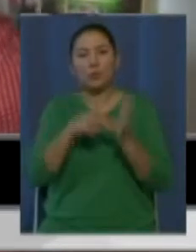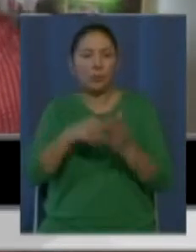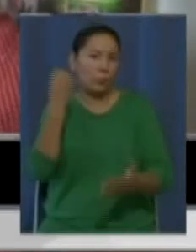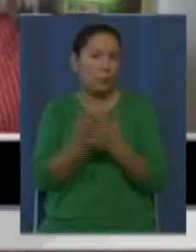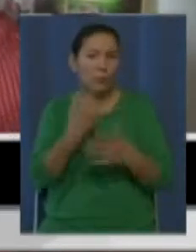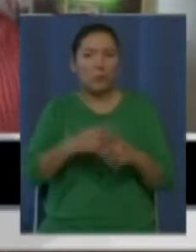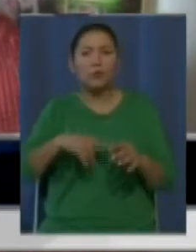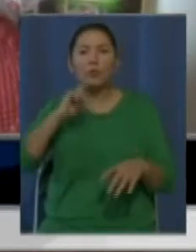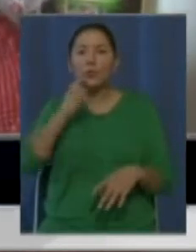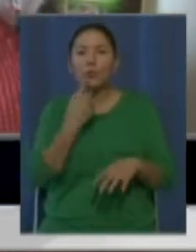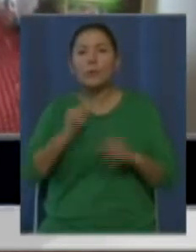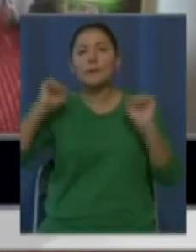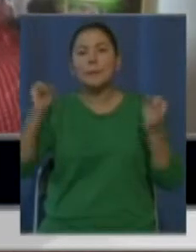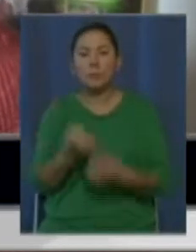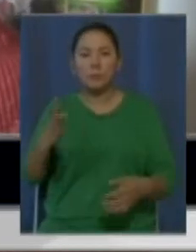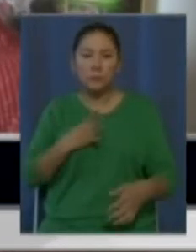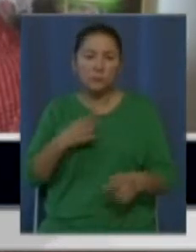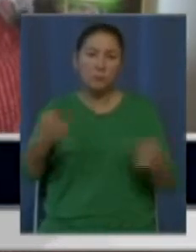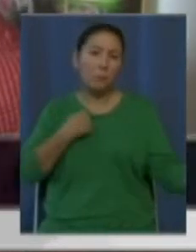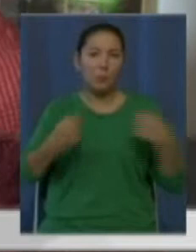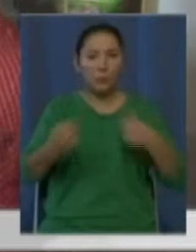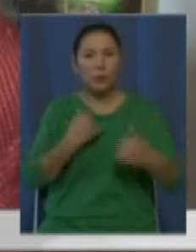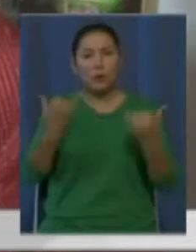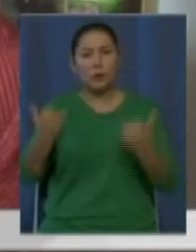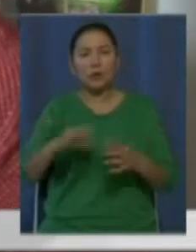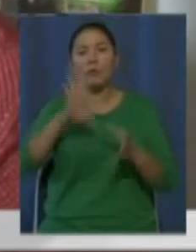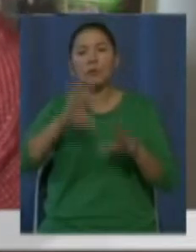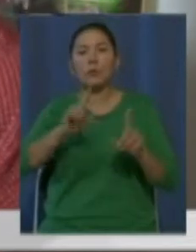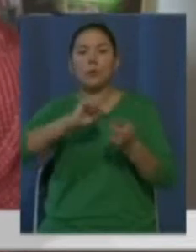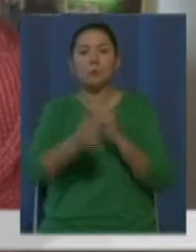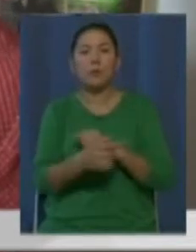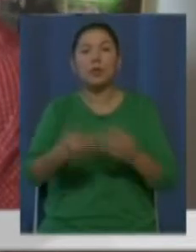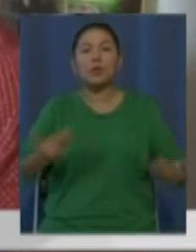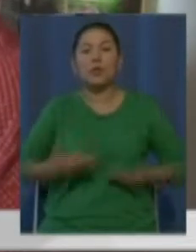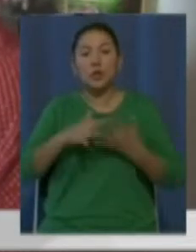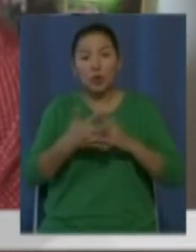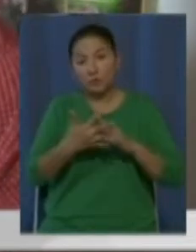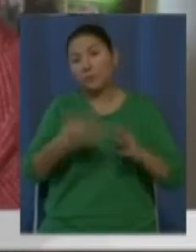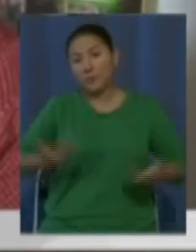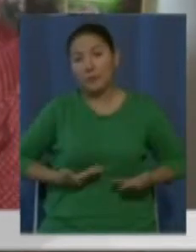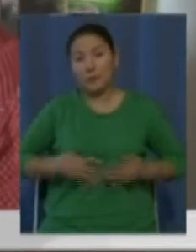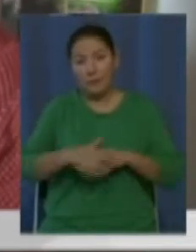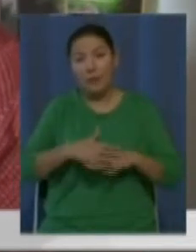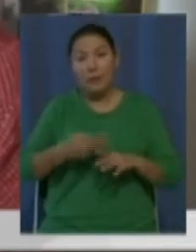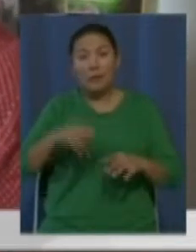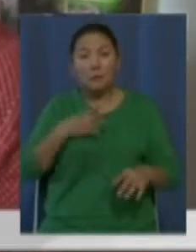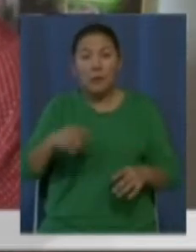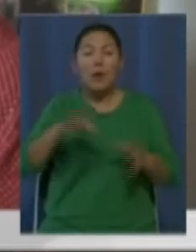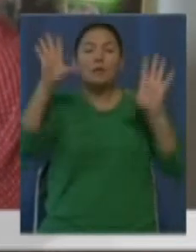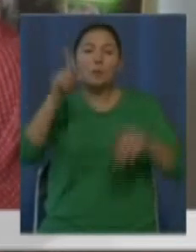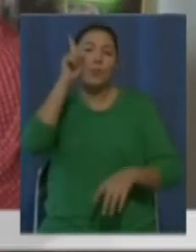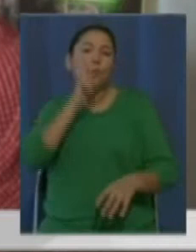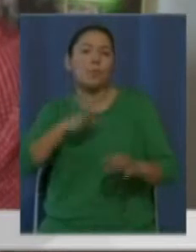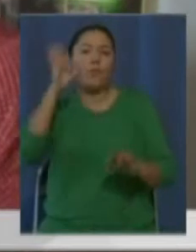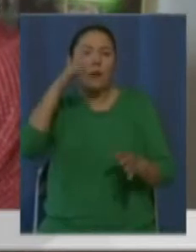бір жылдан да астығы болады. Енді үйде үлкен кісілер бар, үлкен әжеміз, атамыз бар, ата-енеміз.